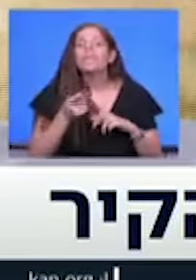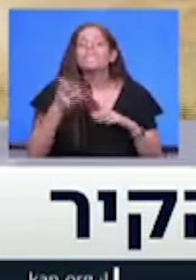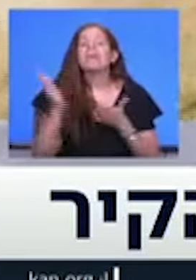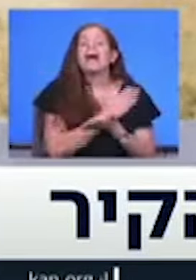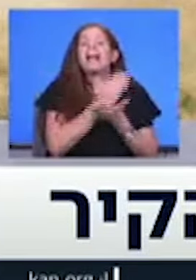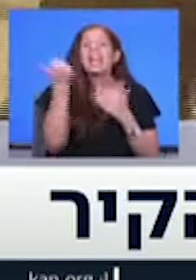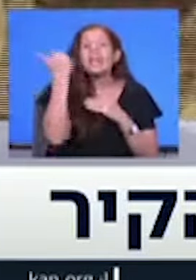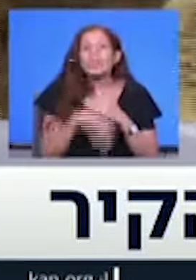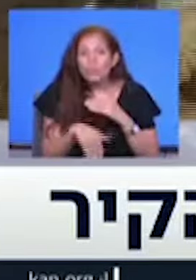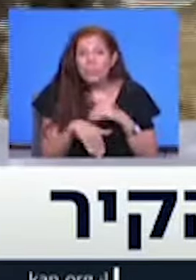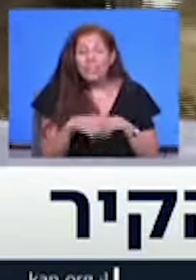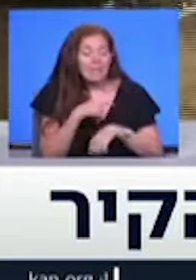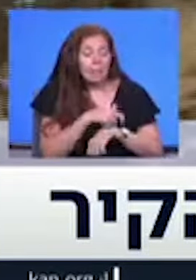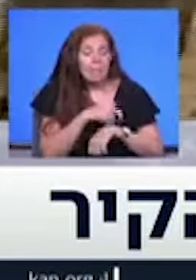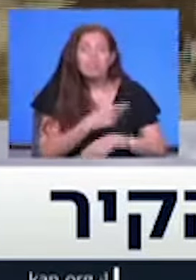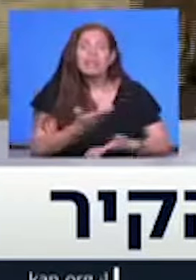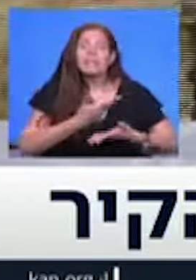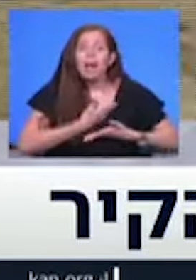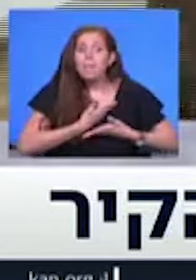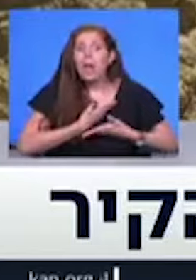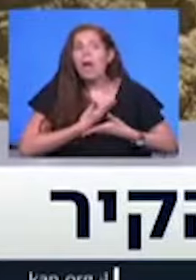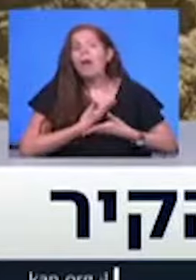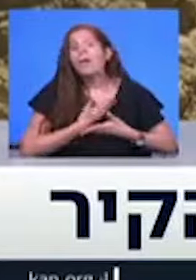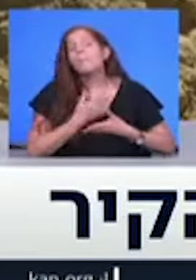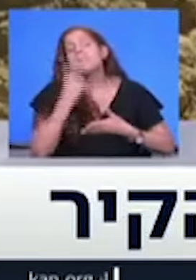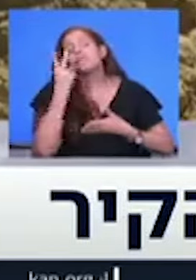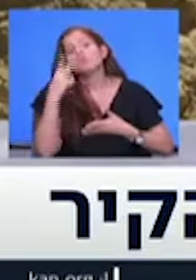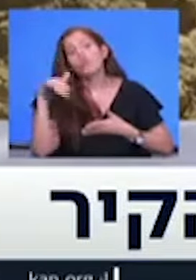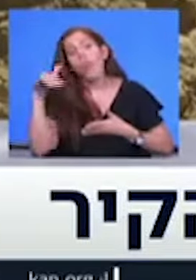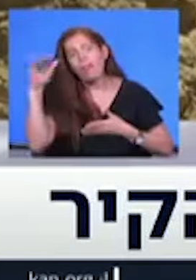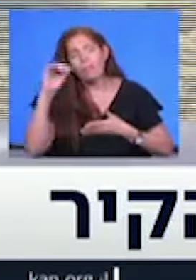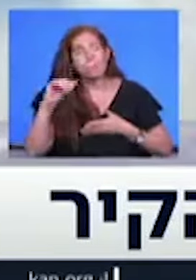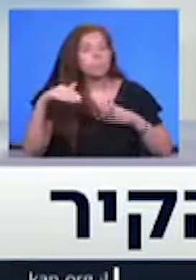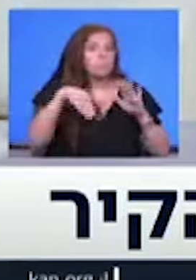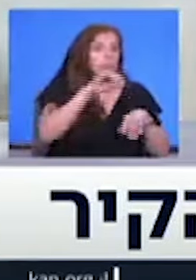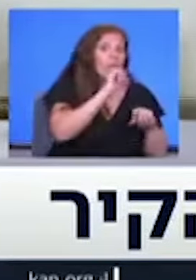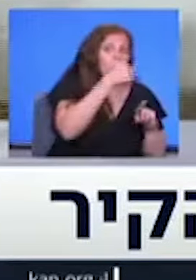לגבי העיתוי התקבלה למעשה בשני שלבים. בשלב הראשון כבר